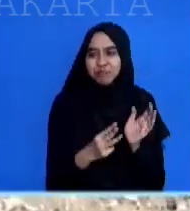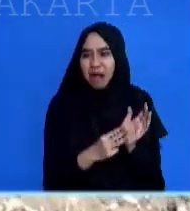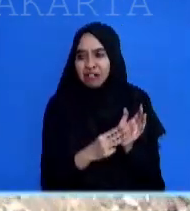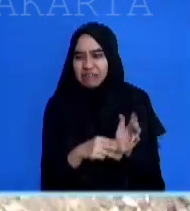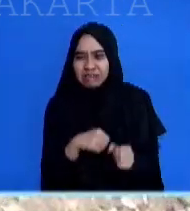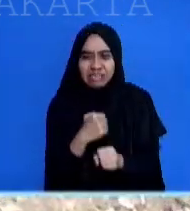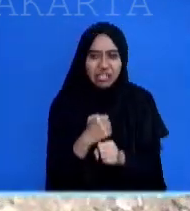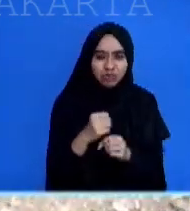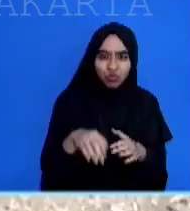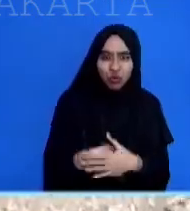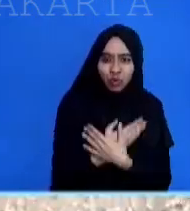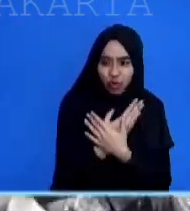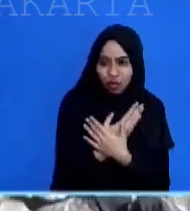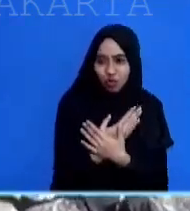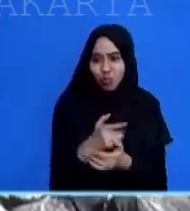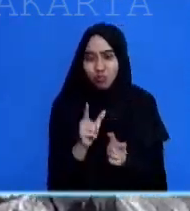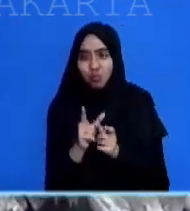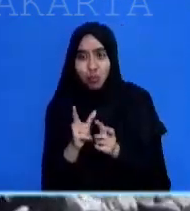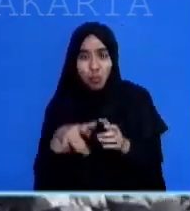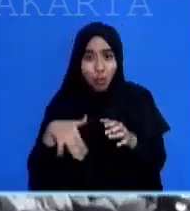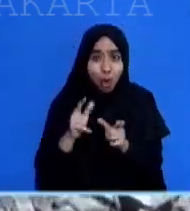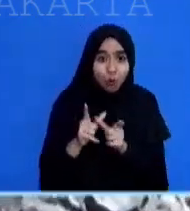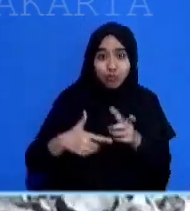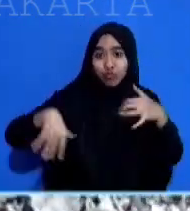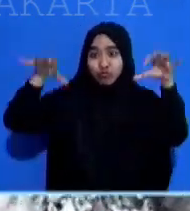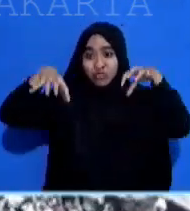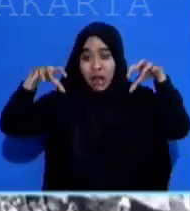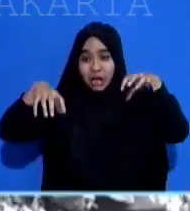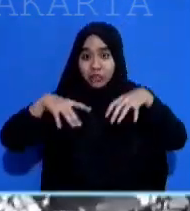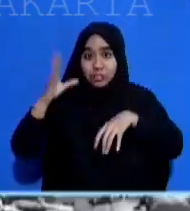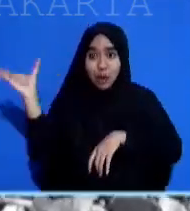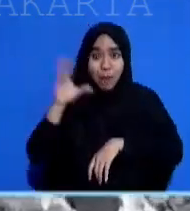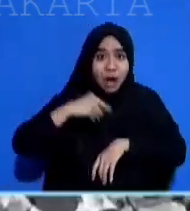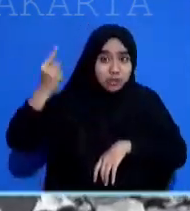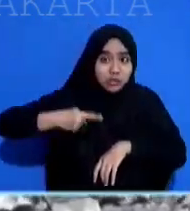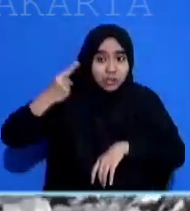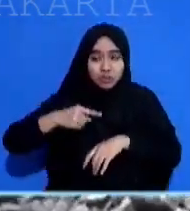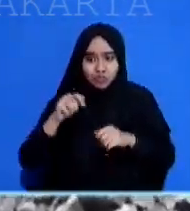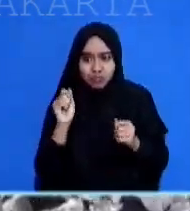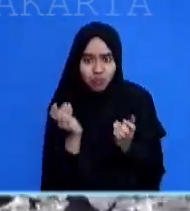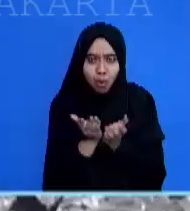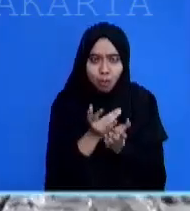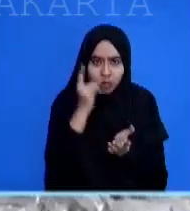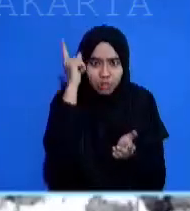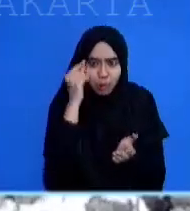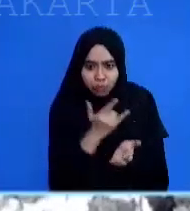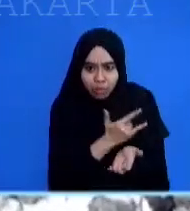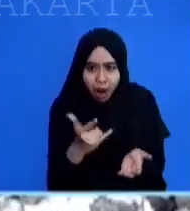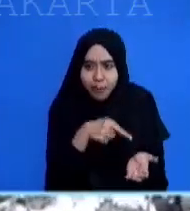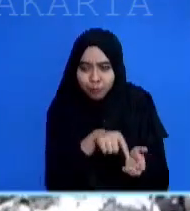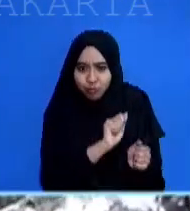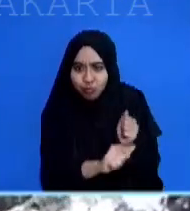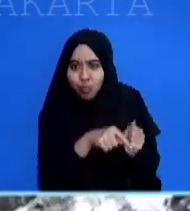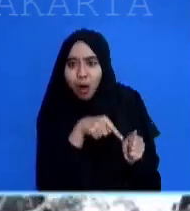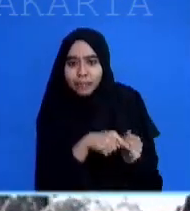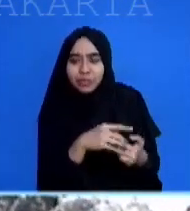kidulang sinausa mlebet ing mangsa Jawa saben dinten para pengrajin Areng ing papan Menik tansah produksi kanthi cara nato